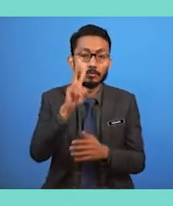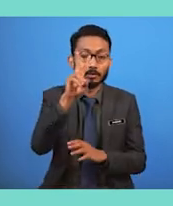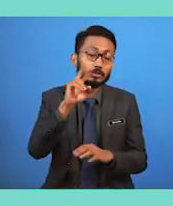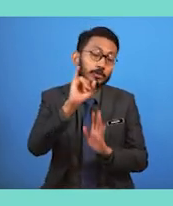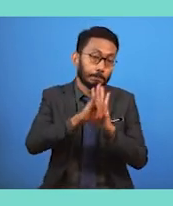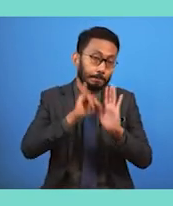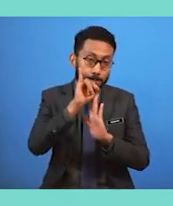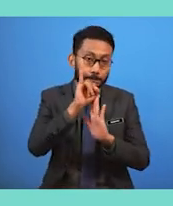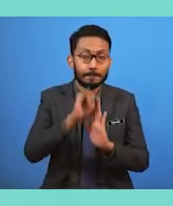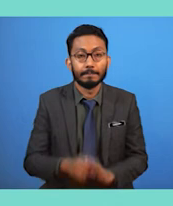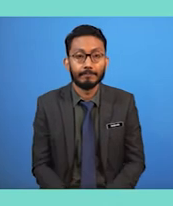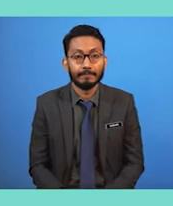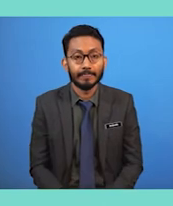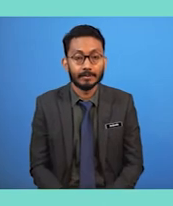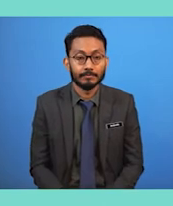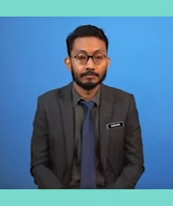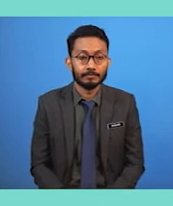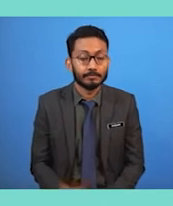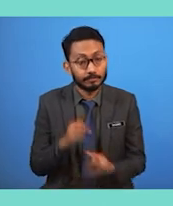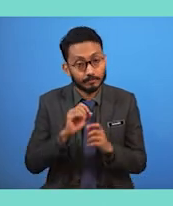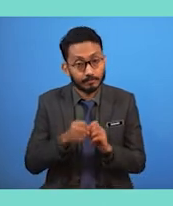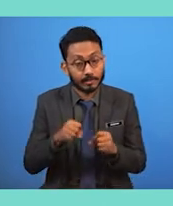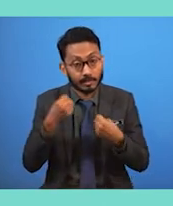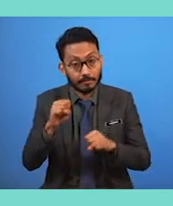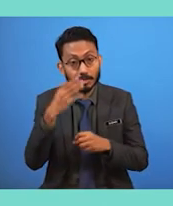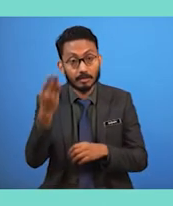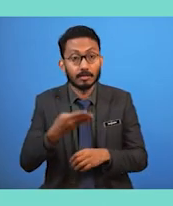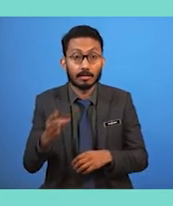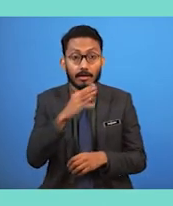kedua, penyediaan bahan dan peralatan serta bancuhan baja.